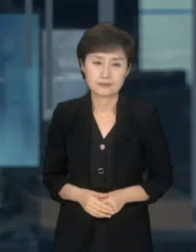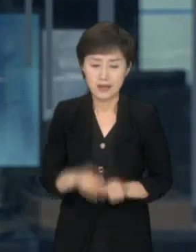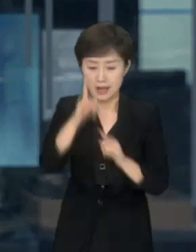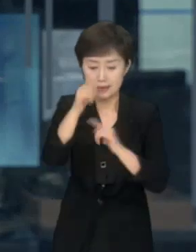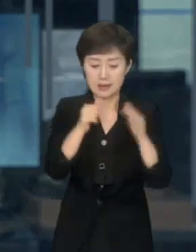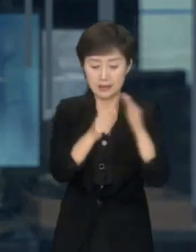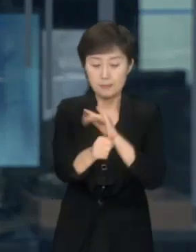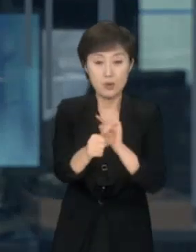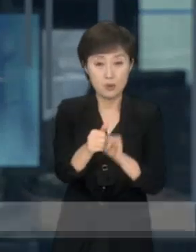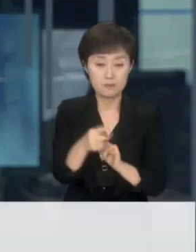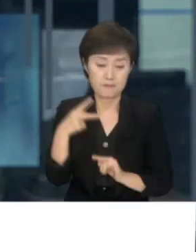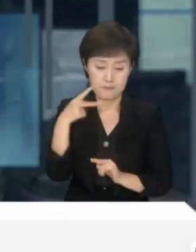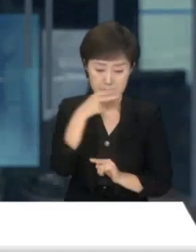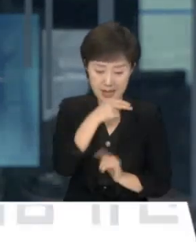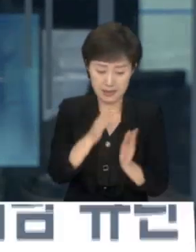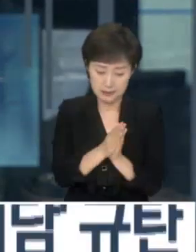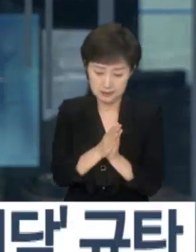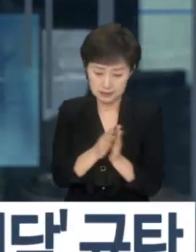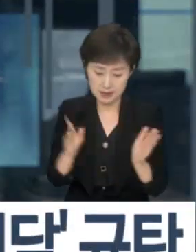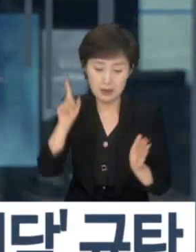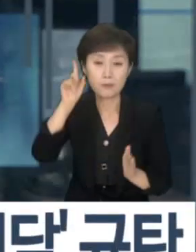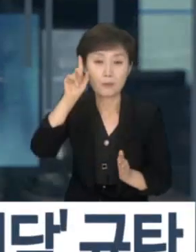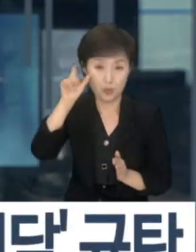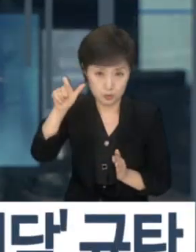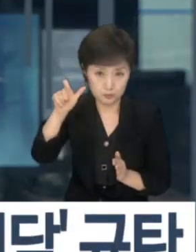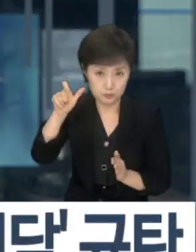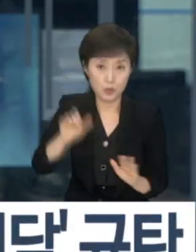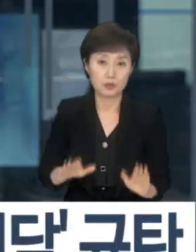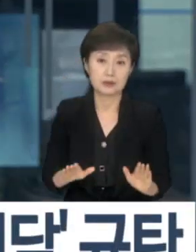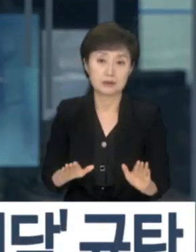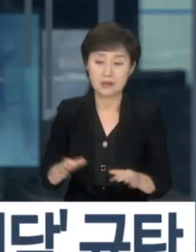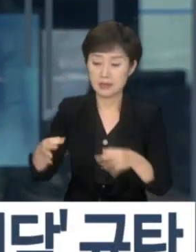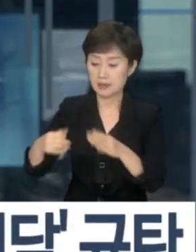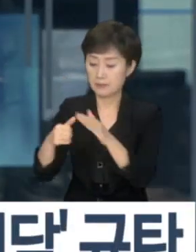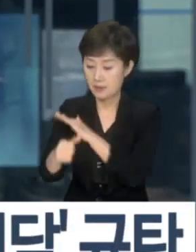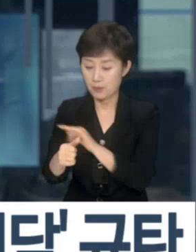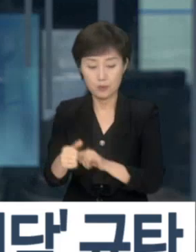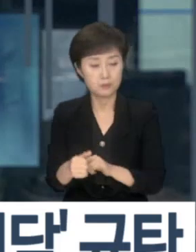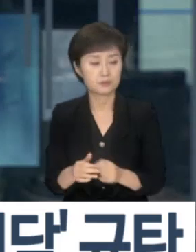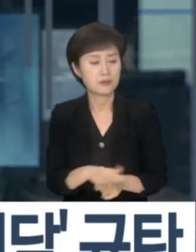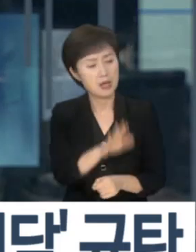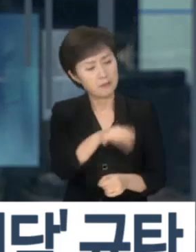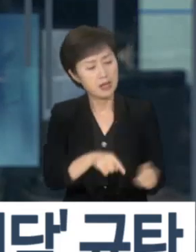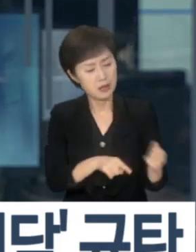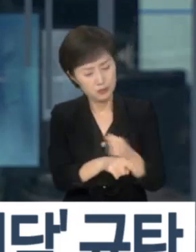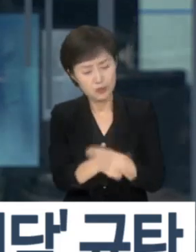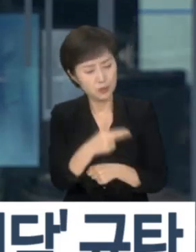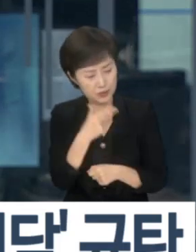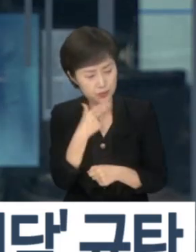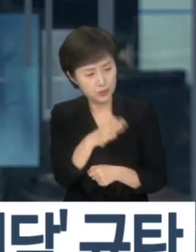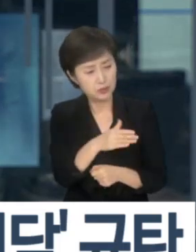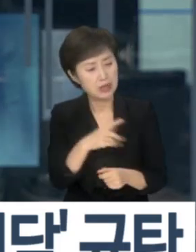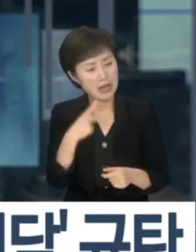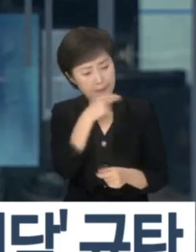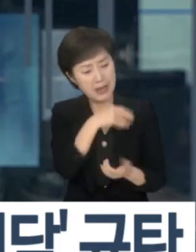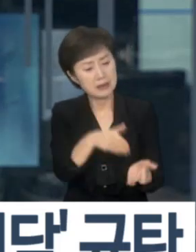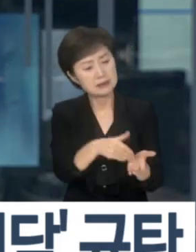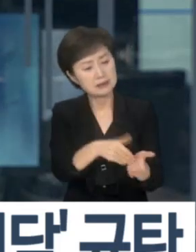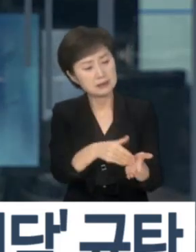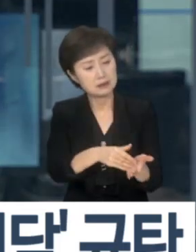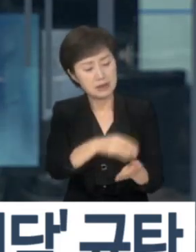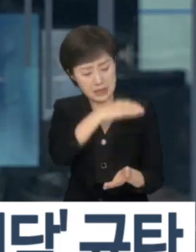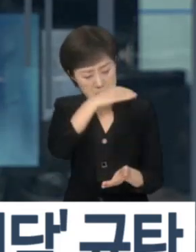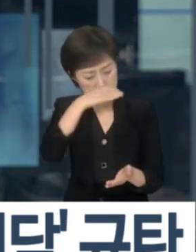이재명 대표가 단식을 시작한지 보름이 된 가운데 김기현 대표가 이유를 막론하고 단식을 중단할 것을